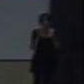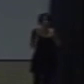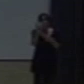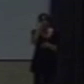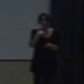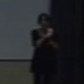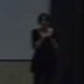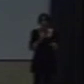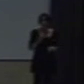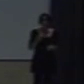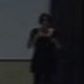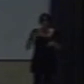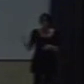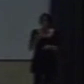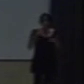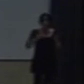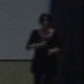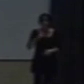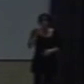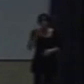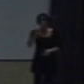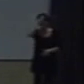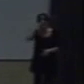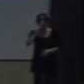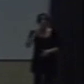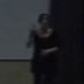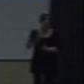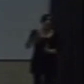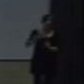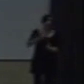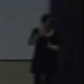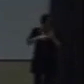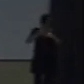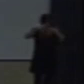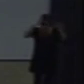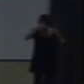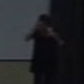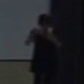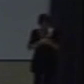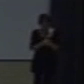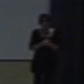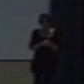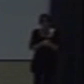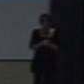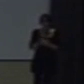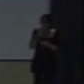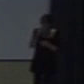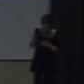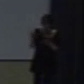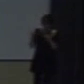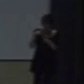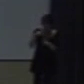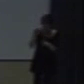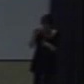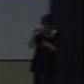a su madre i no sé què, i ho van com normal. I quan si passes a classe i els dius, ei, penseu un moment, diuen, ostres, això estem